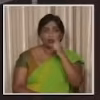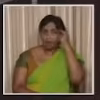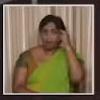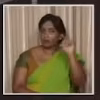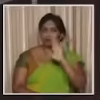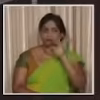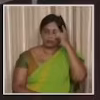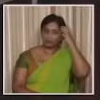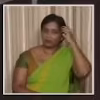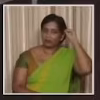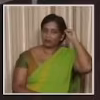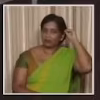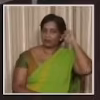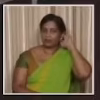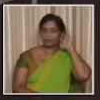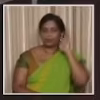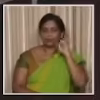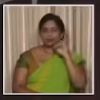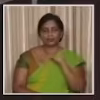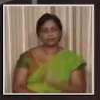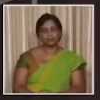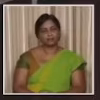කිව්වේ. ඉතින් ඔයා කතා